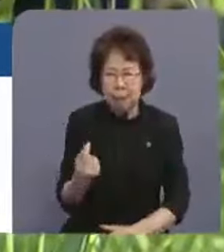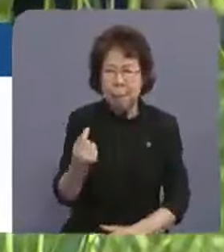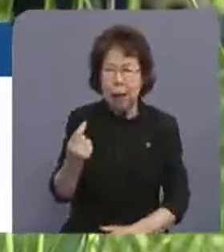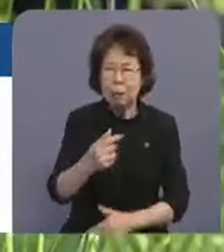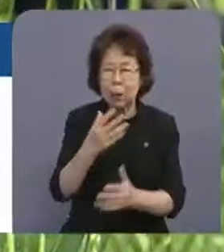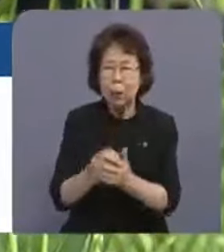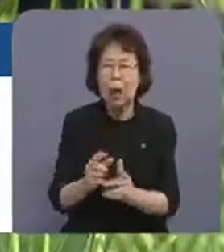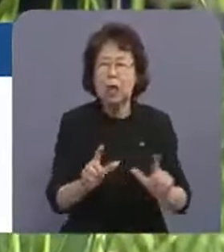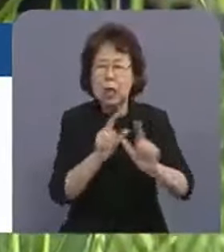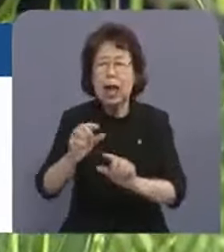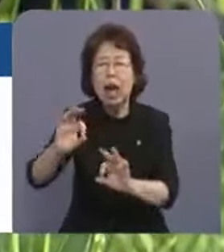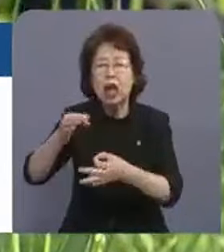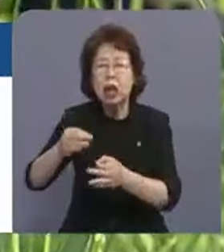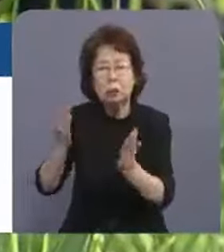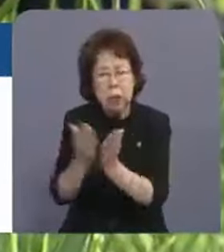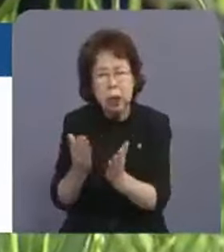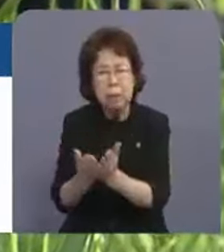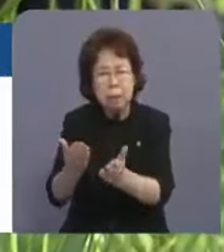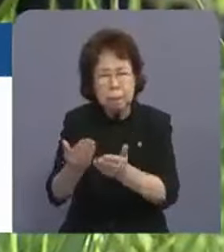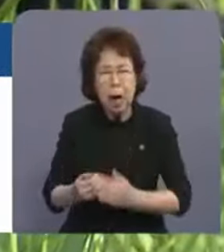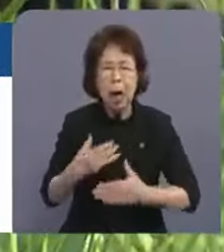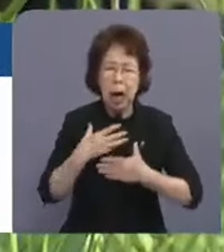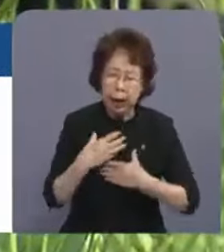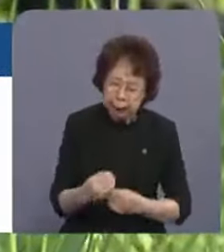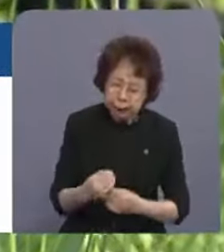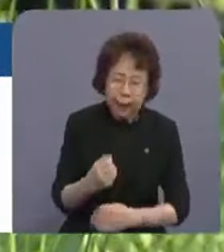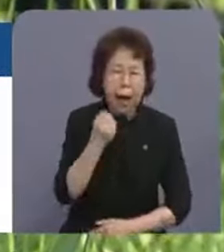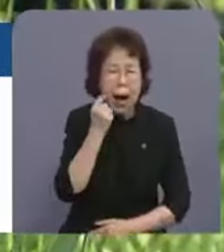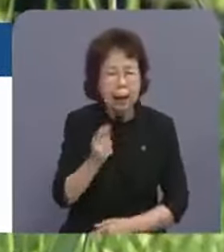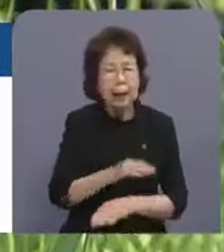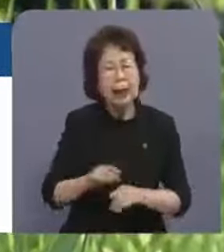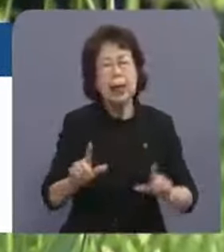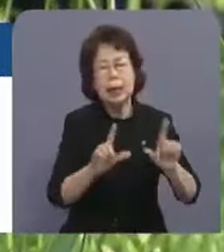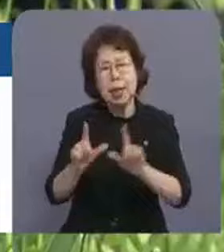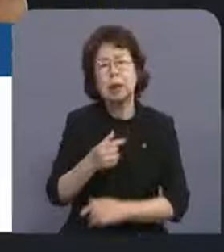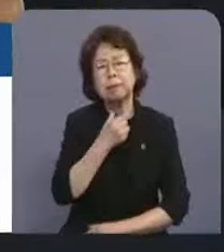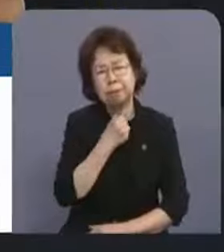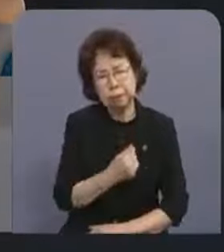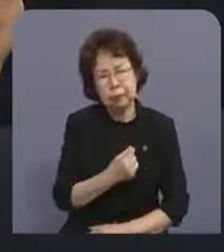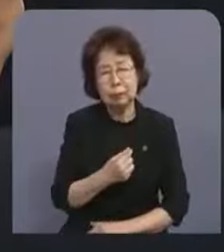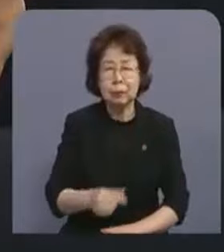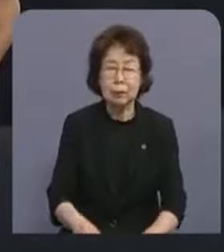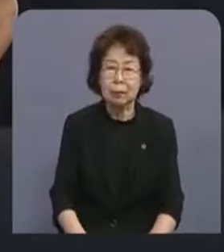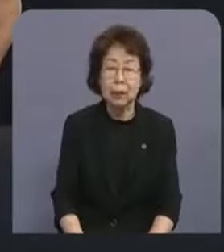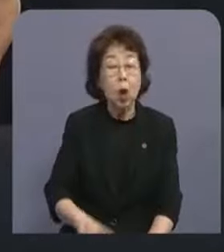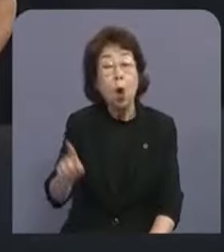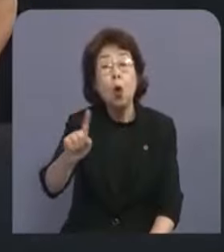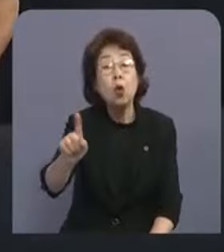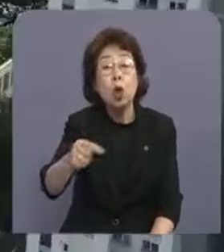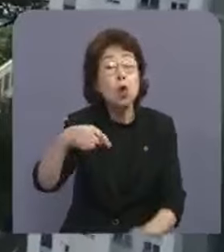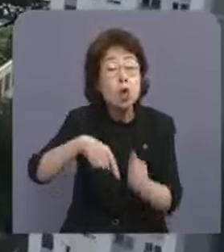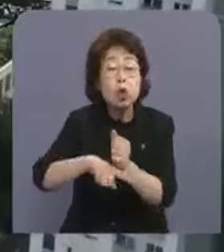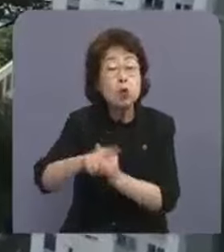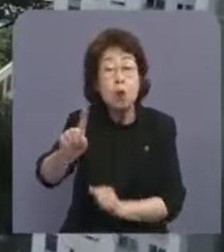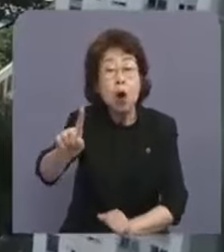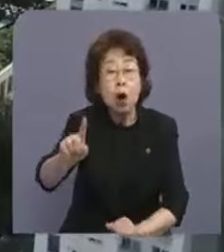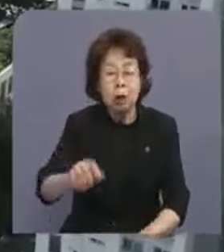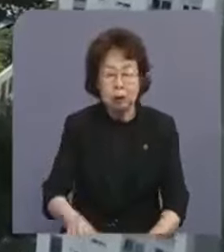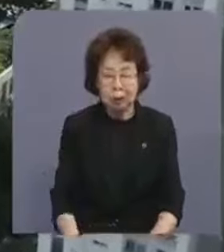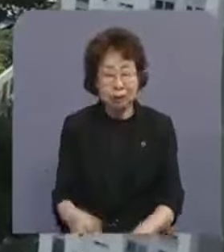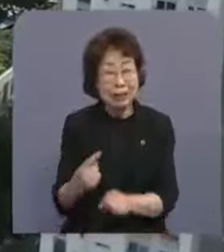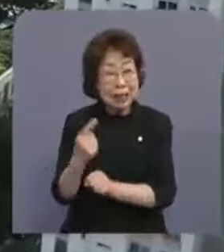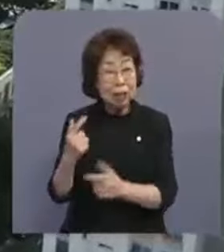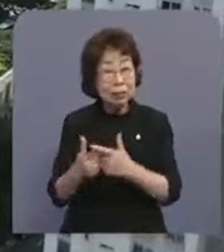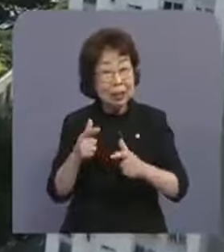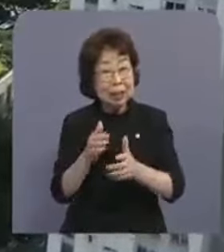이제 취지에 맞게끔 조금 더 안정적인 한 달 살기가 되었습니다. 어떻게 된 일일까? 지난해